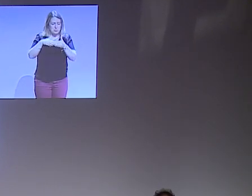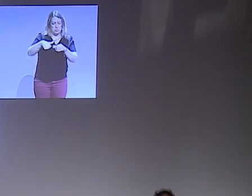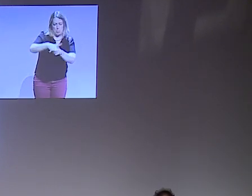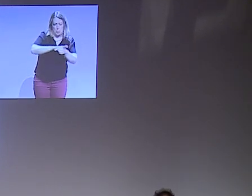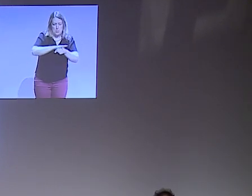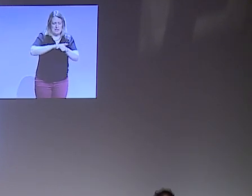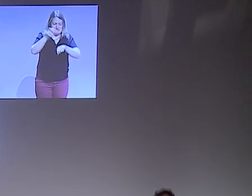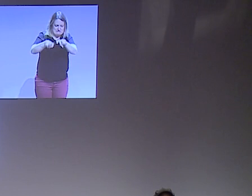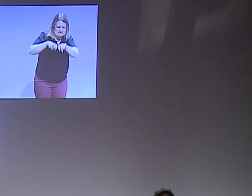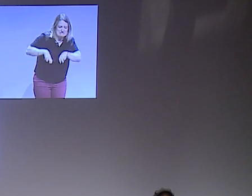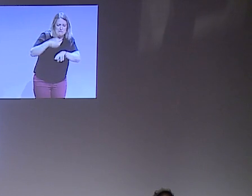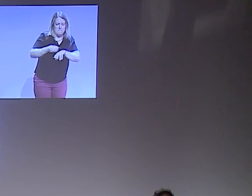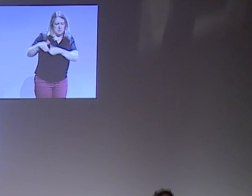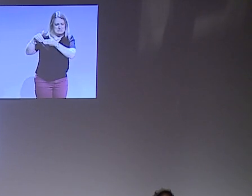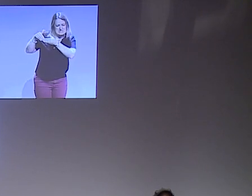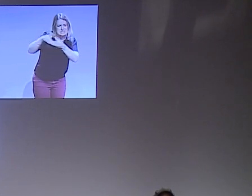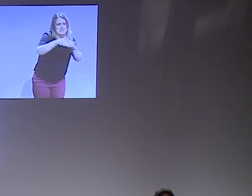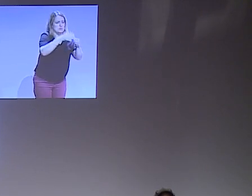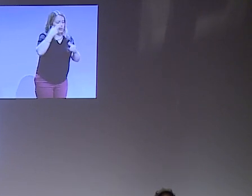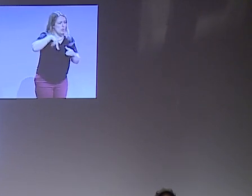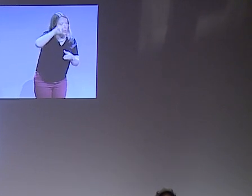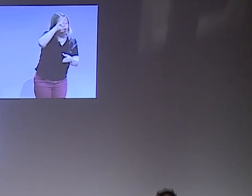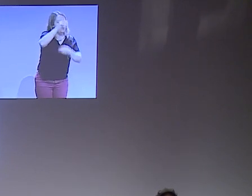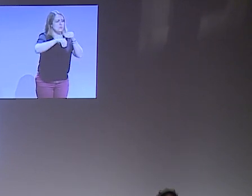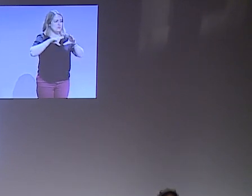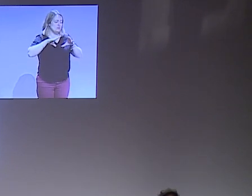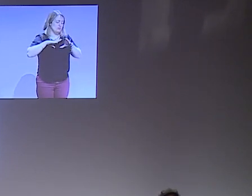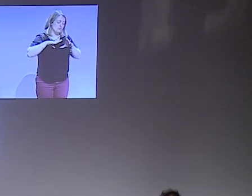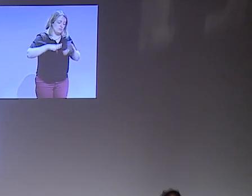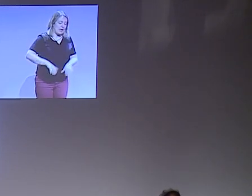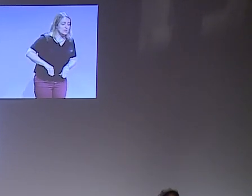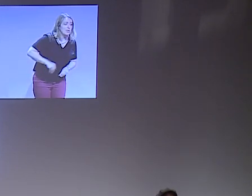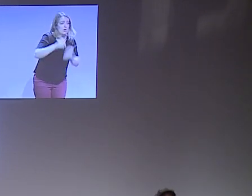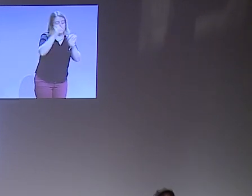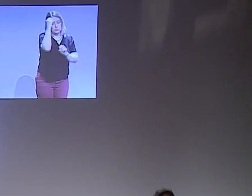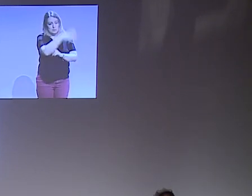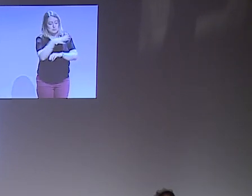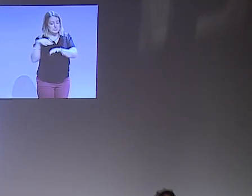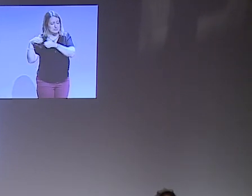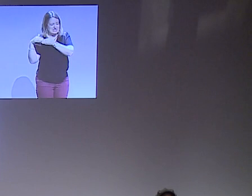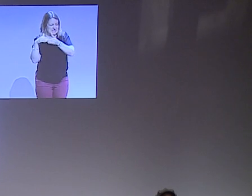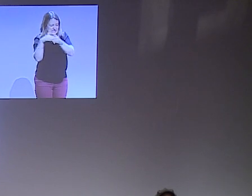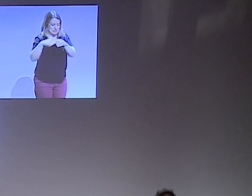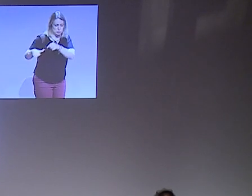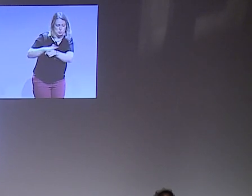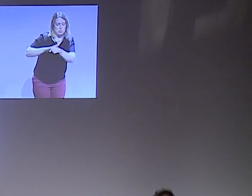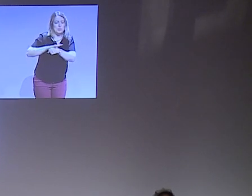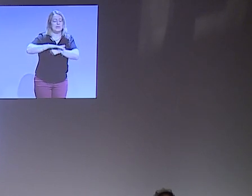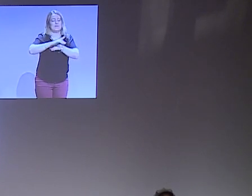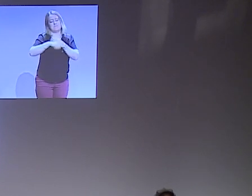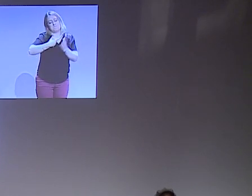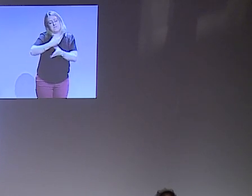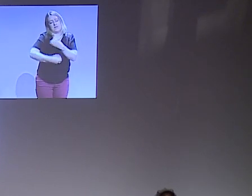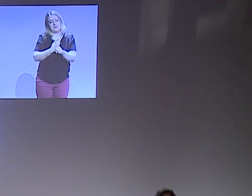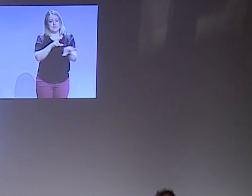envoyés soit en Europe, soit au Canada, aux États-Unis, et qui a été dénoncé dès la fin des années 80 par